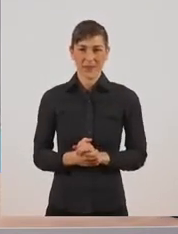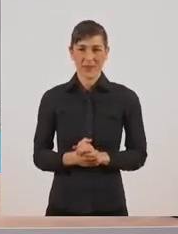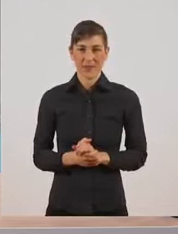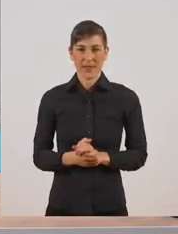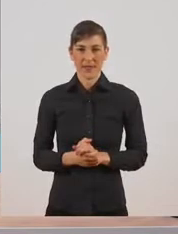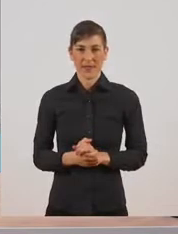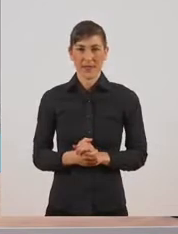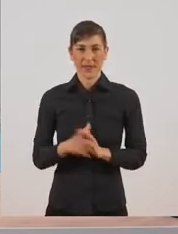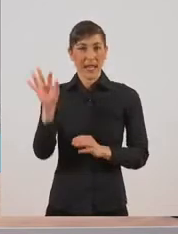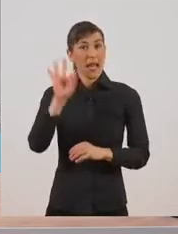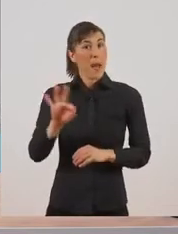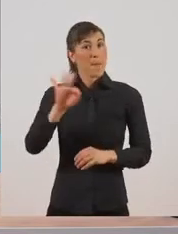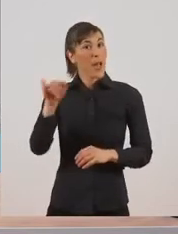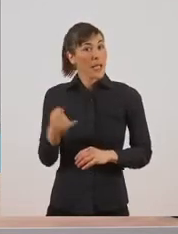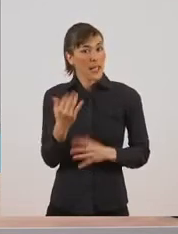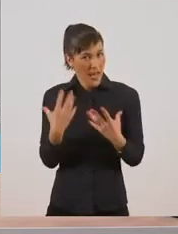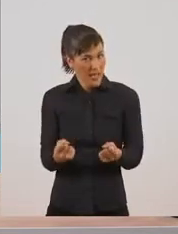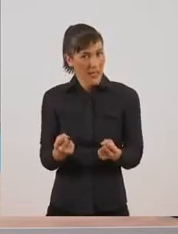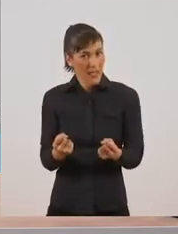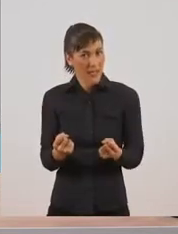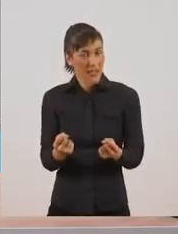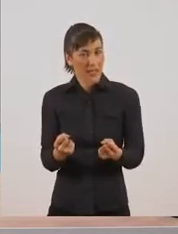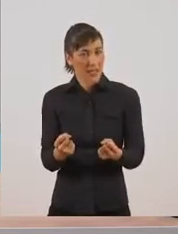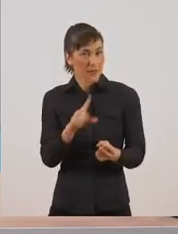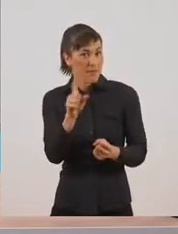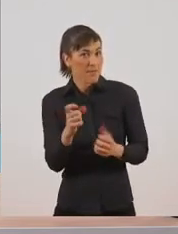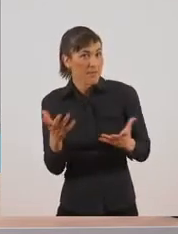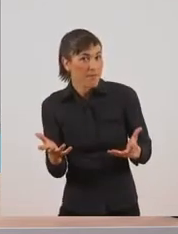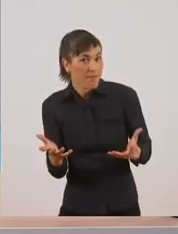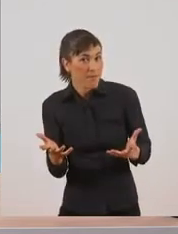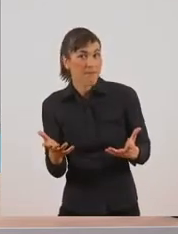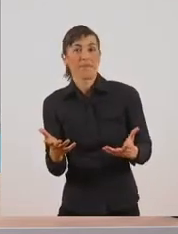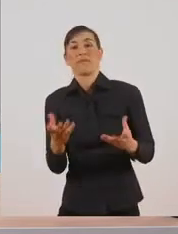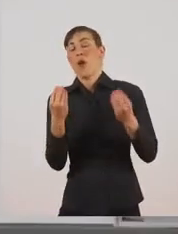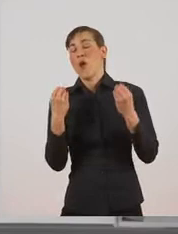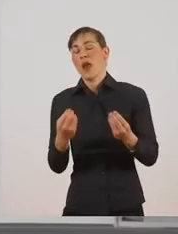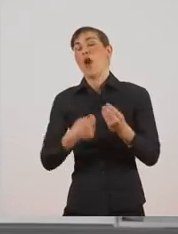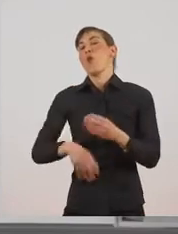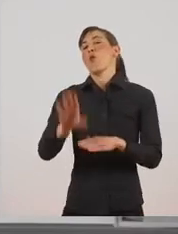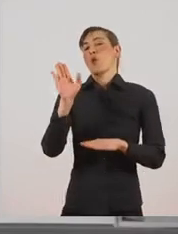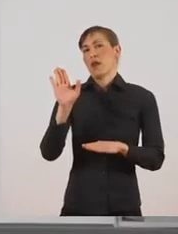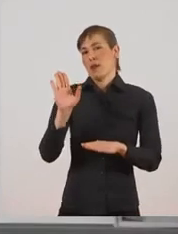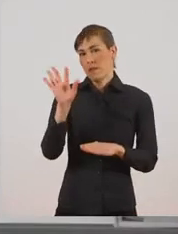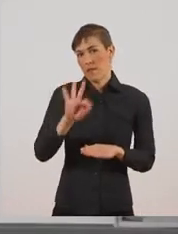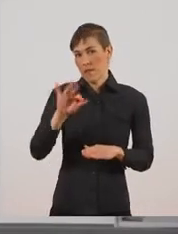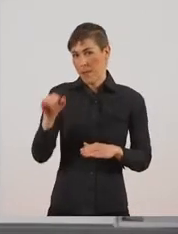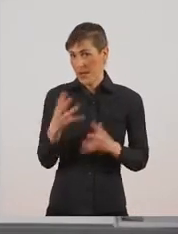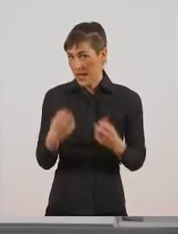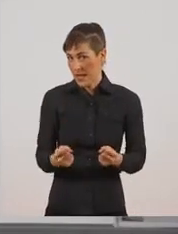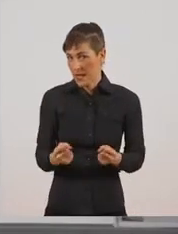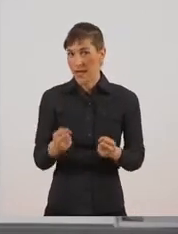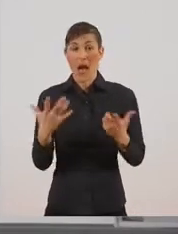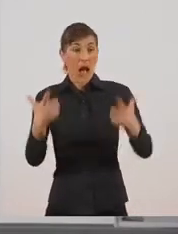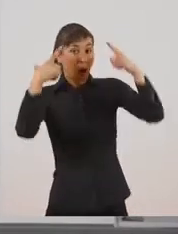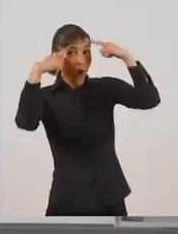Η μέλισσα έχει σπονδυλική στήλη, πολύ ωραία. Ούτε η μέλισσα έχει σπονδυλική στήλη. Ο λύκος όμως